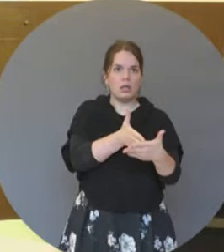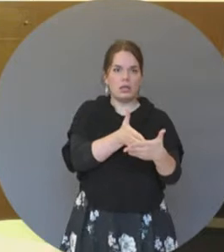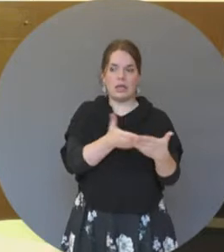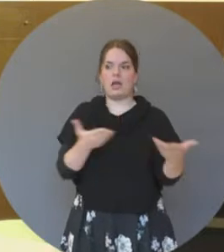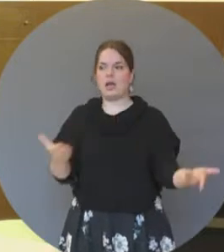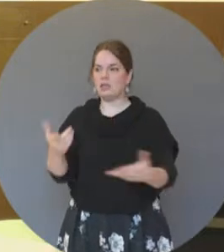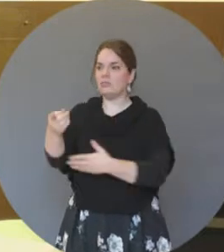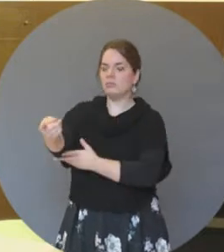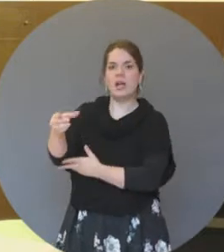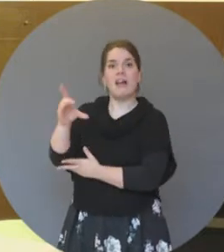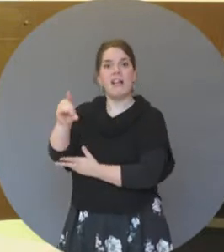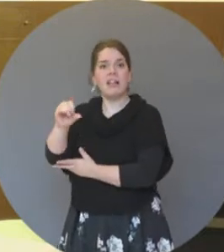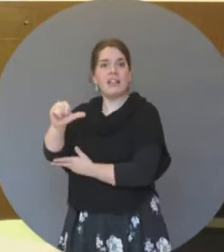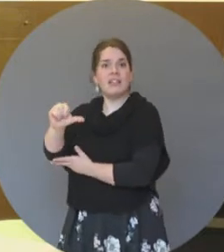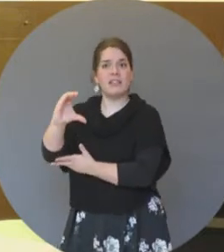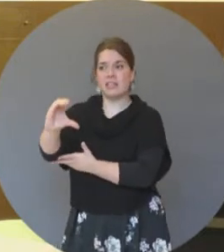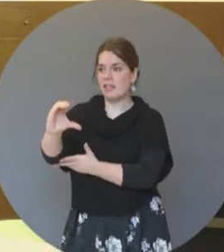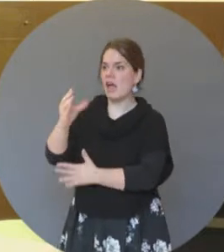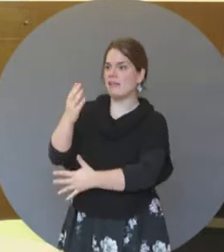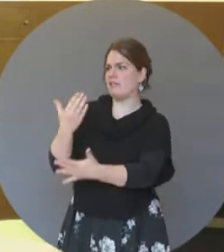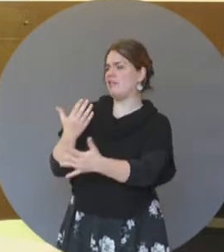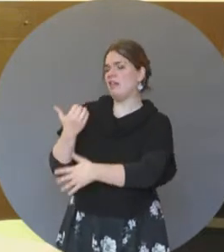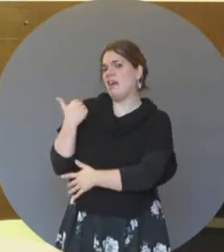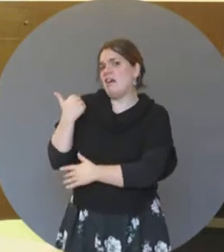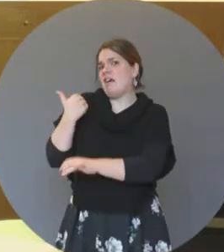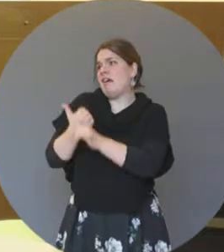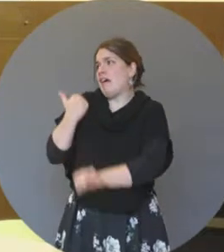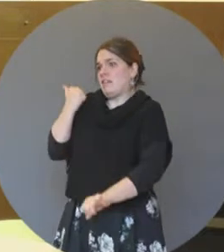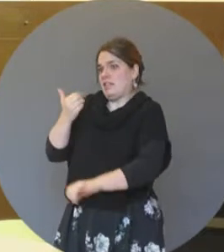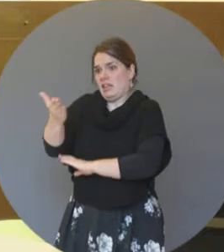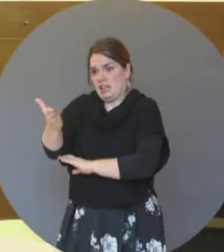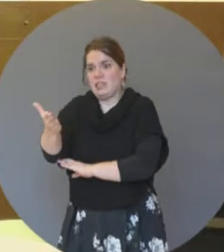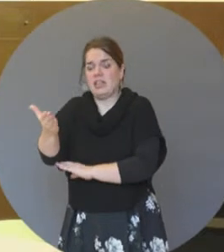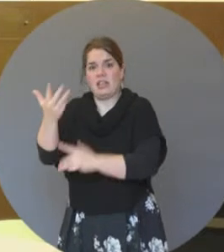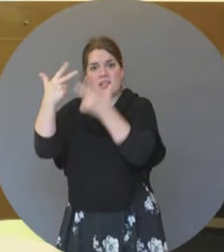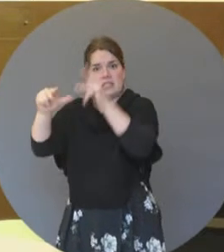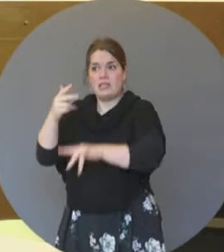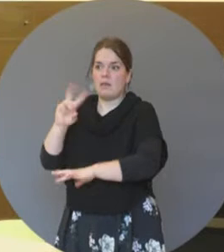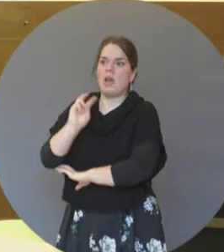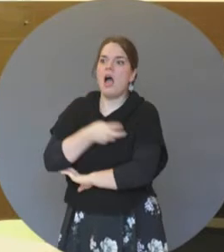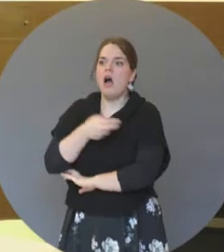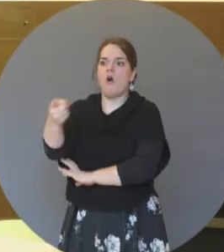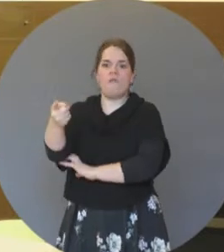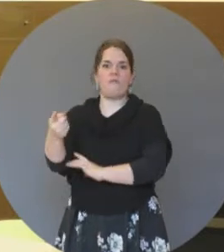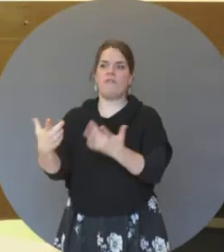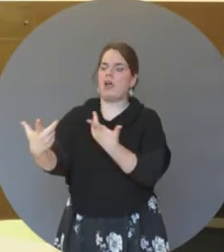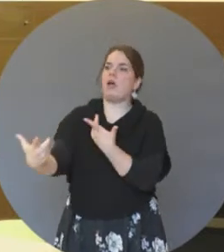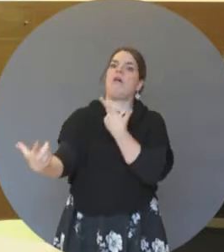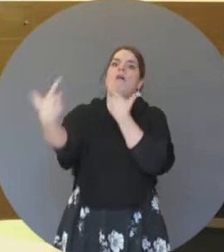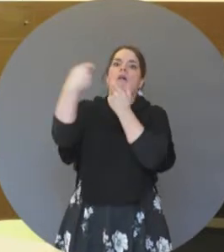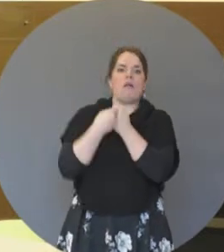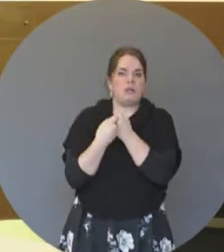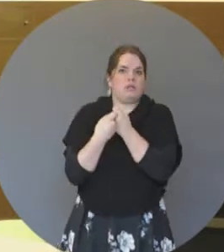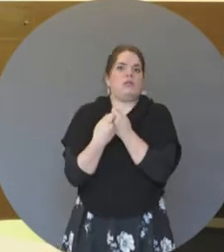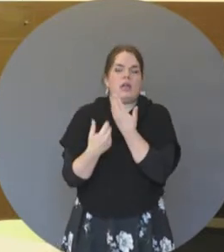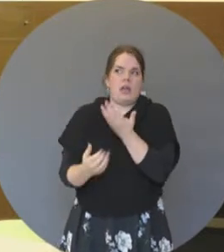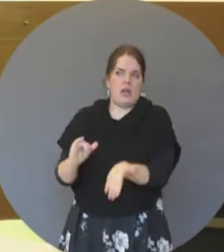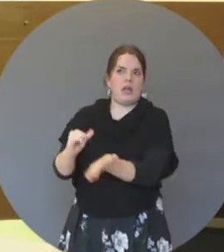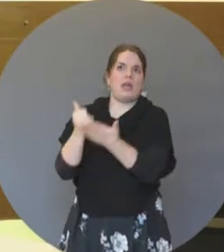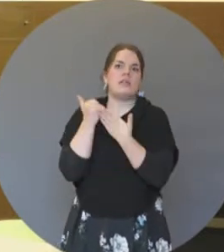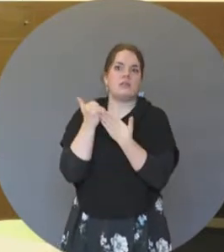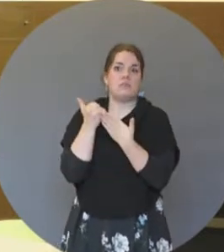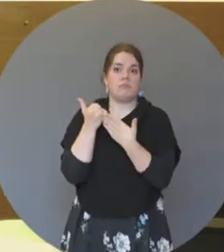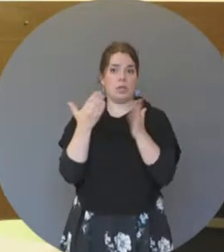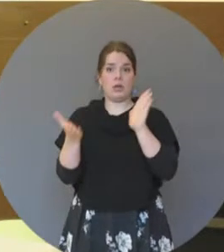depuis un an sur le territoire de Dieppe répond à ses attentes à ses attentes j'en veux pour preuve les chiffres